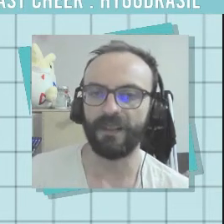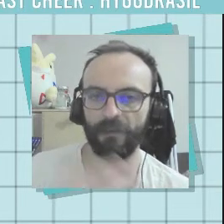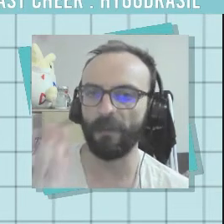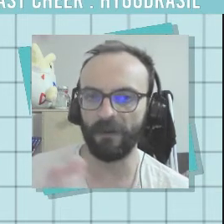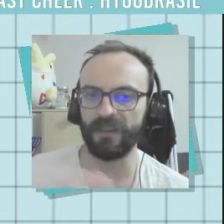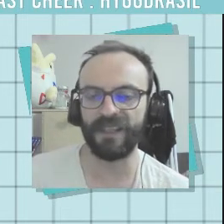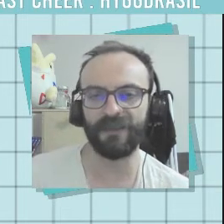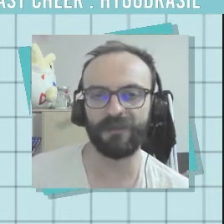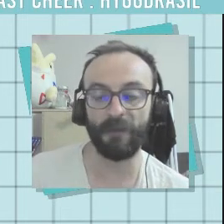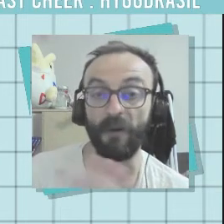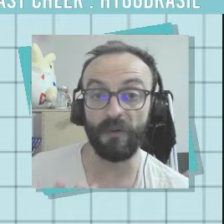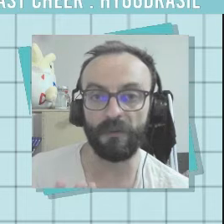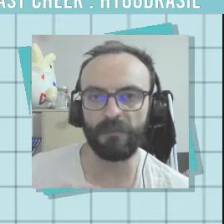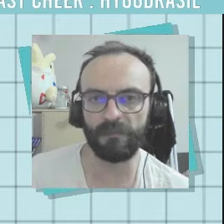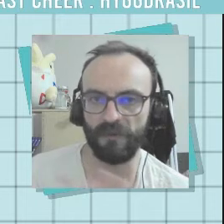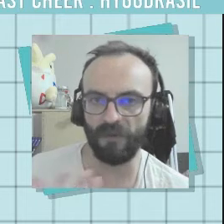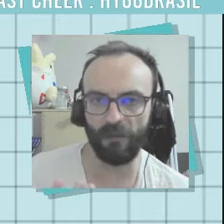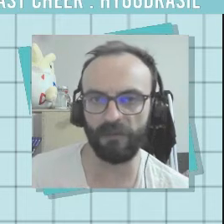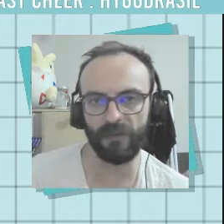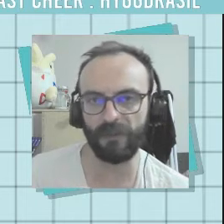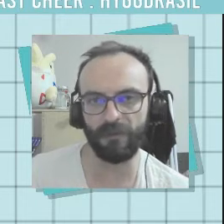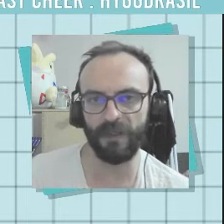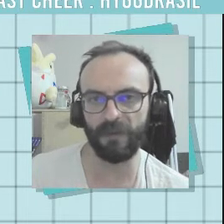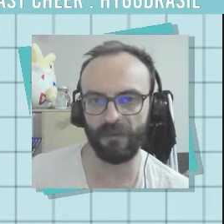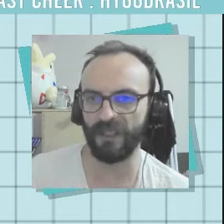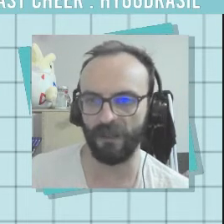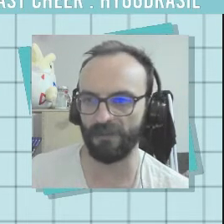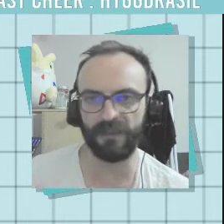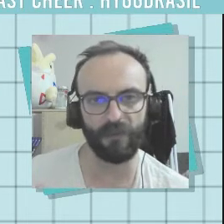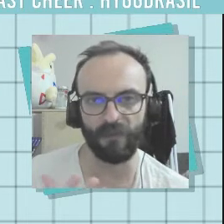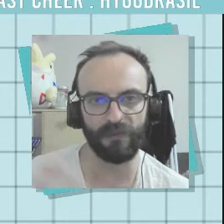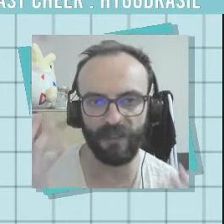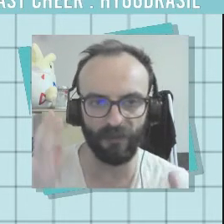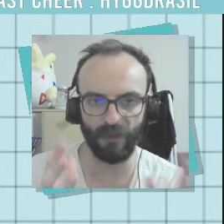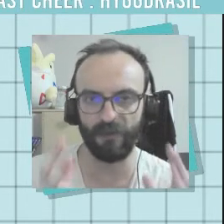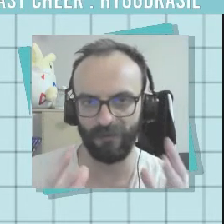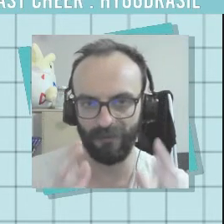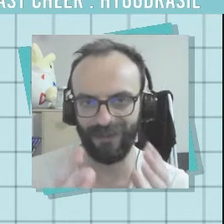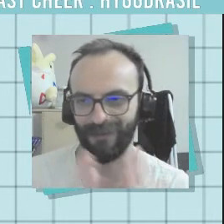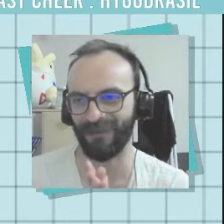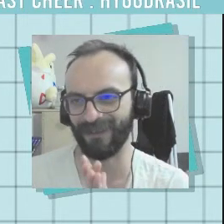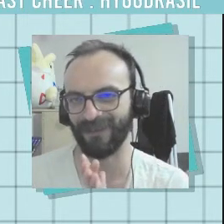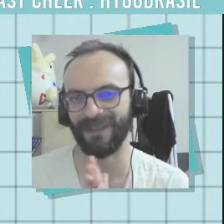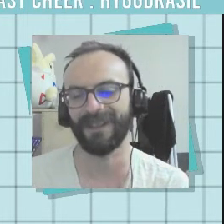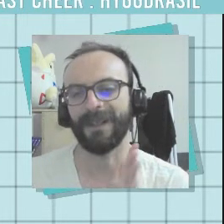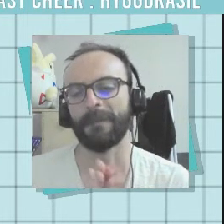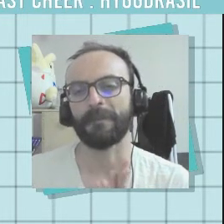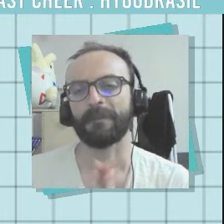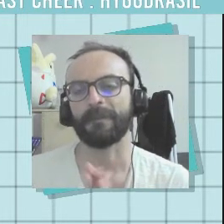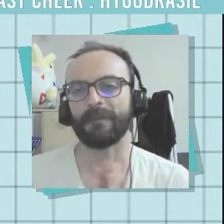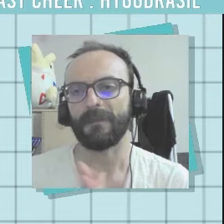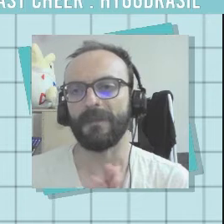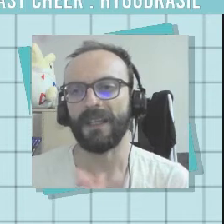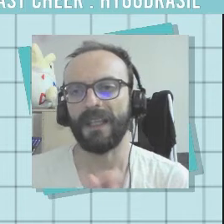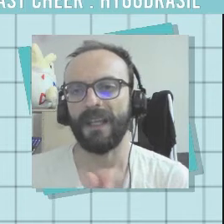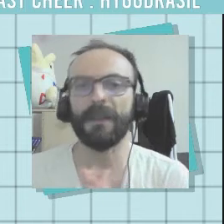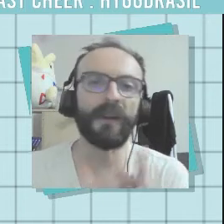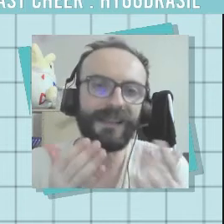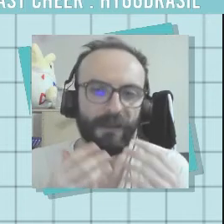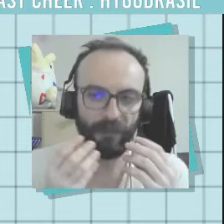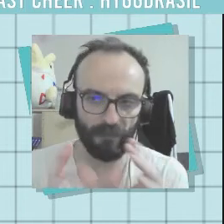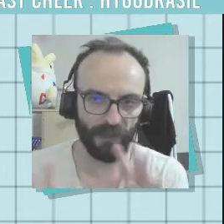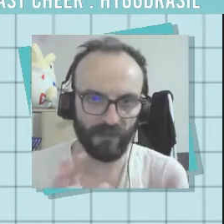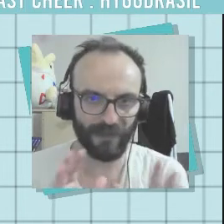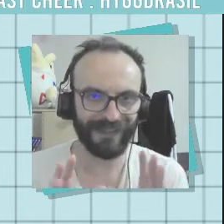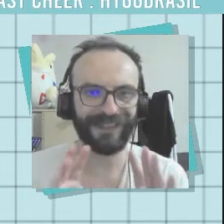il développe un logiciel justement, avant de développer le côté graphique, on fait le code, voilà, on fait le truc. Mais voilà,